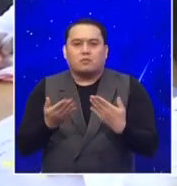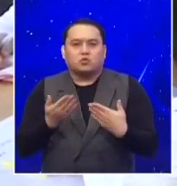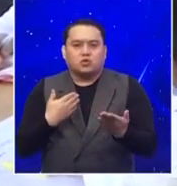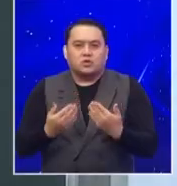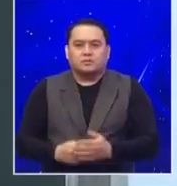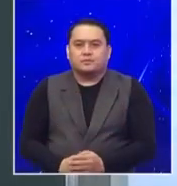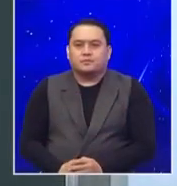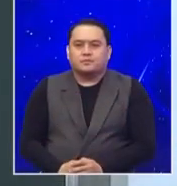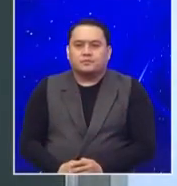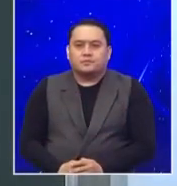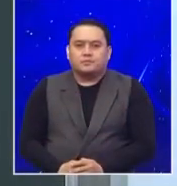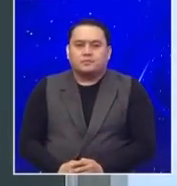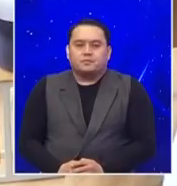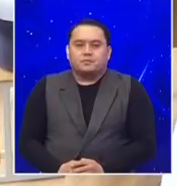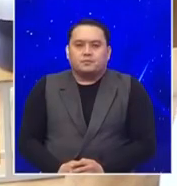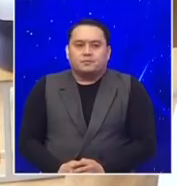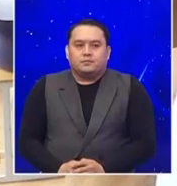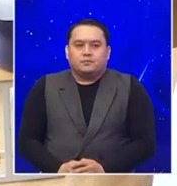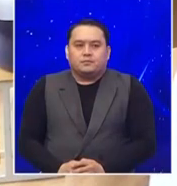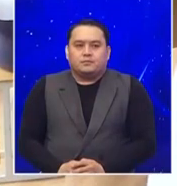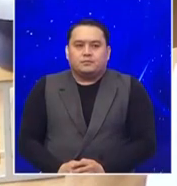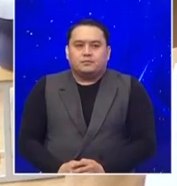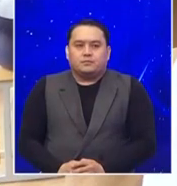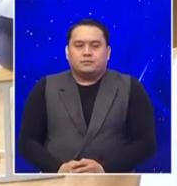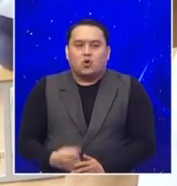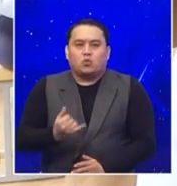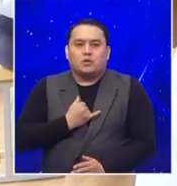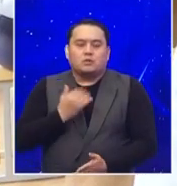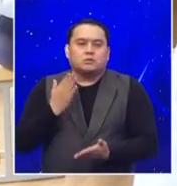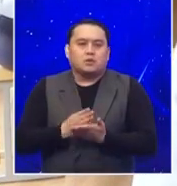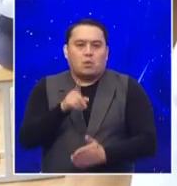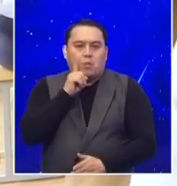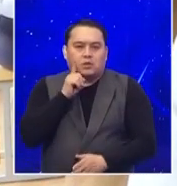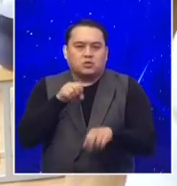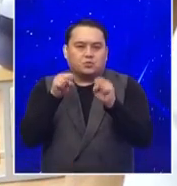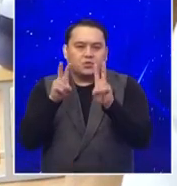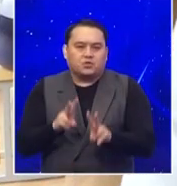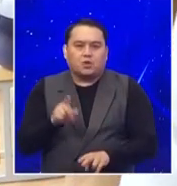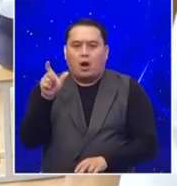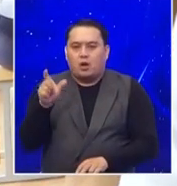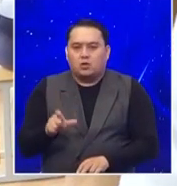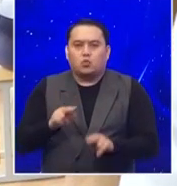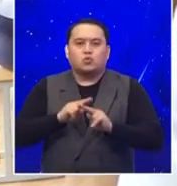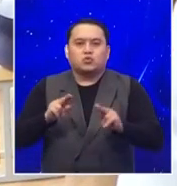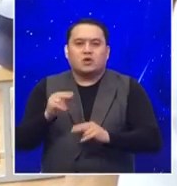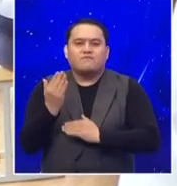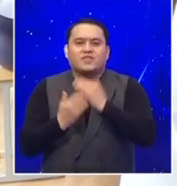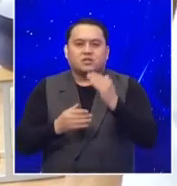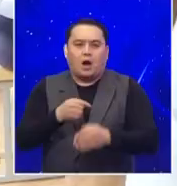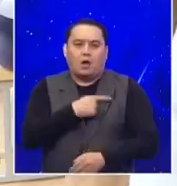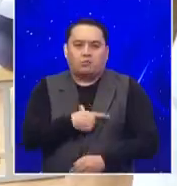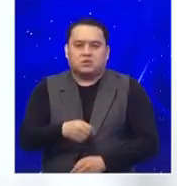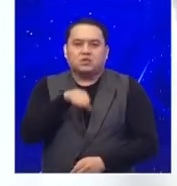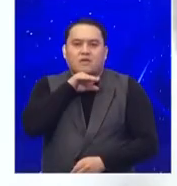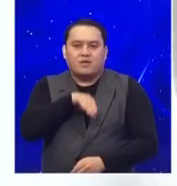обсуждения. У нас есть молодые специалисты, у нас есть учителя с высшим образованием,